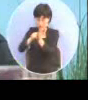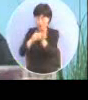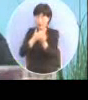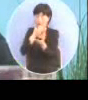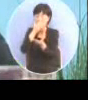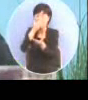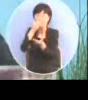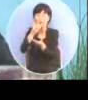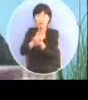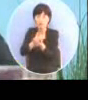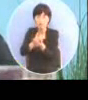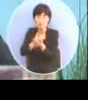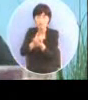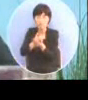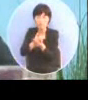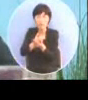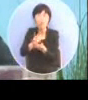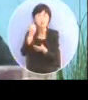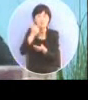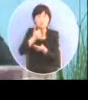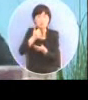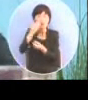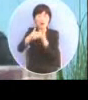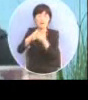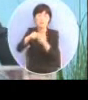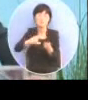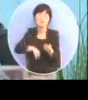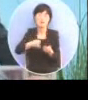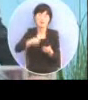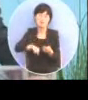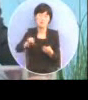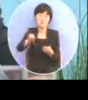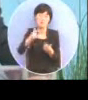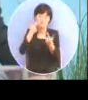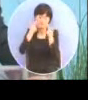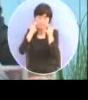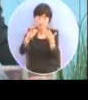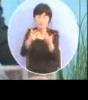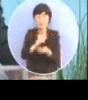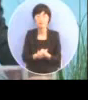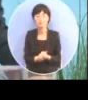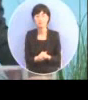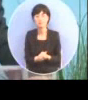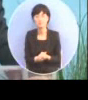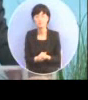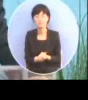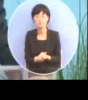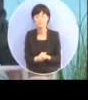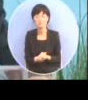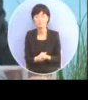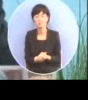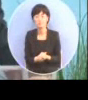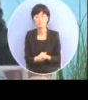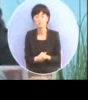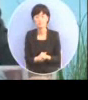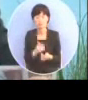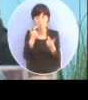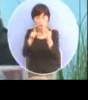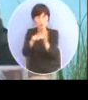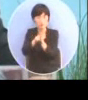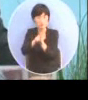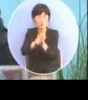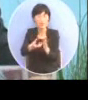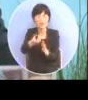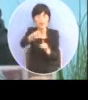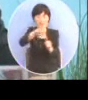자는 구원받은 하나님의 자녀다. Chúng ta tin Chúa Giê-xu bằng nhân cách, bằng cảm kích thì chúng ta đã được cứu rồi, trở thành con Đức Chúa Trời rồi. Đó,